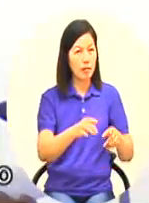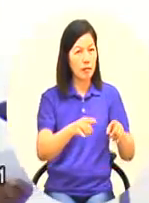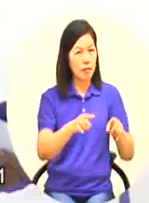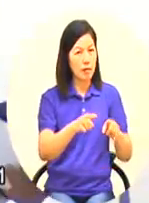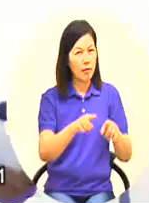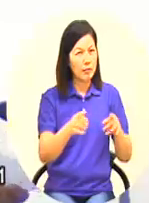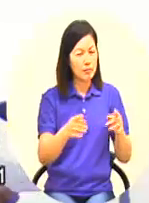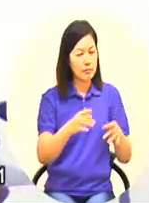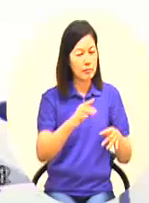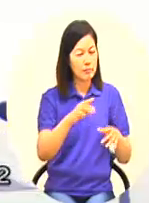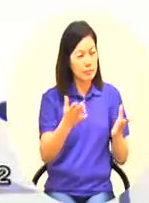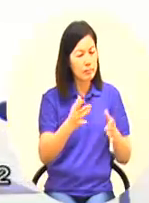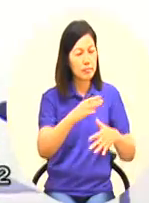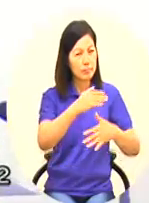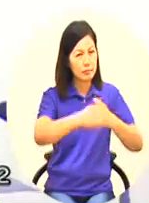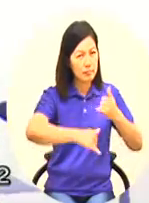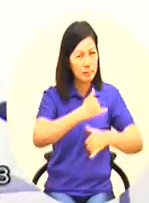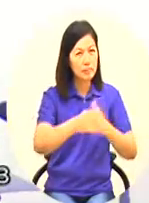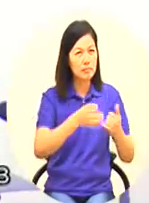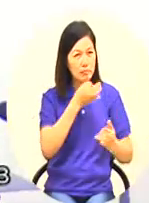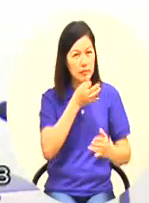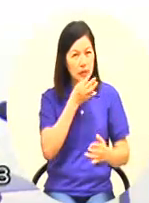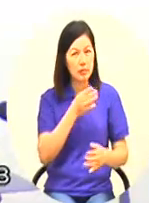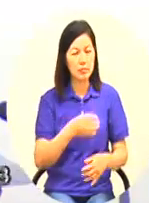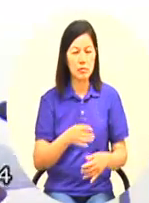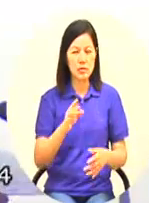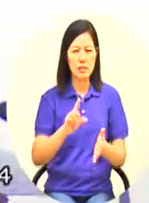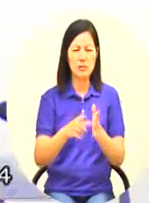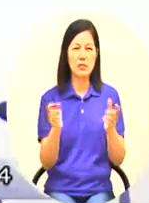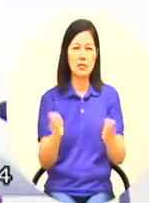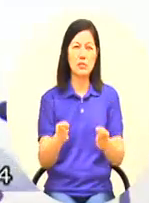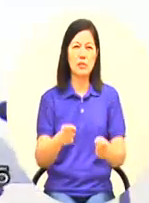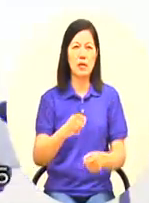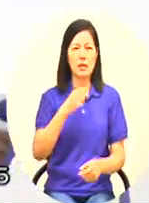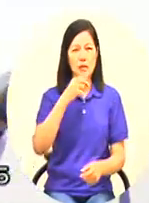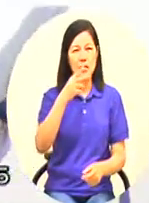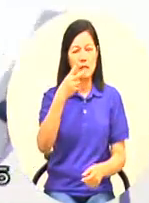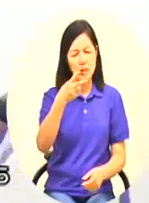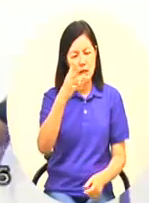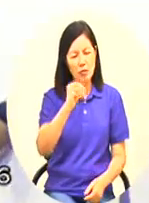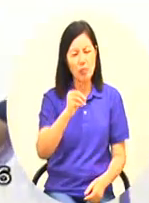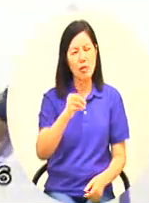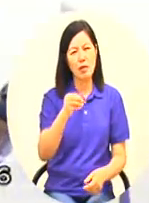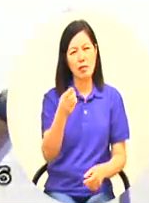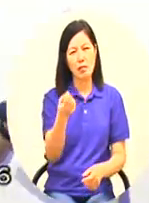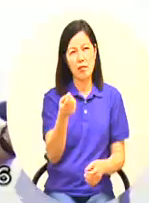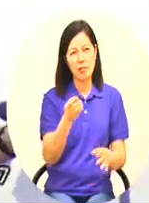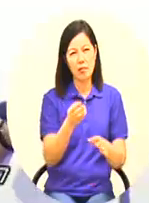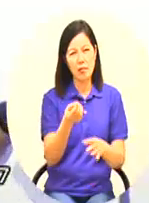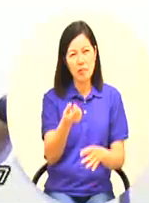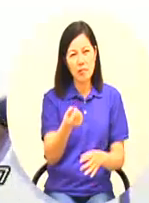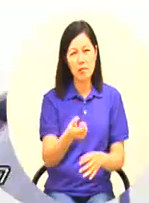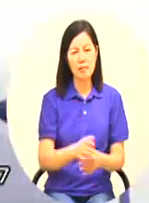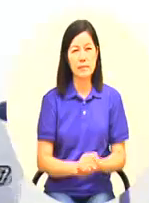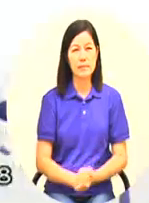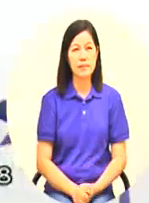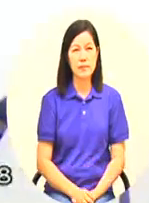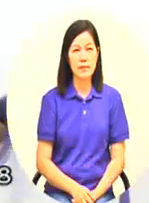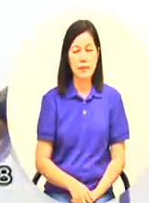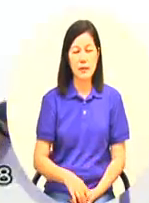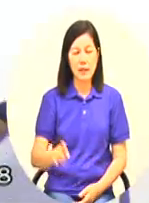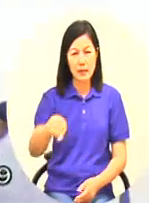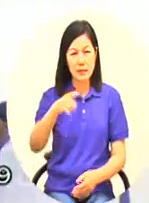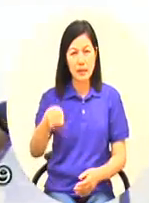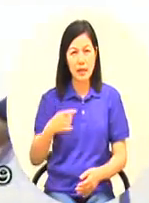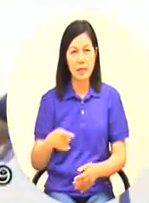生活的，因为现在临时的是20000出头而已嘛。那如果能够让他们这一群人能够让他们赶快